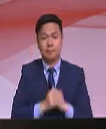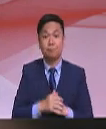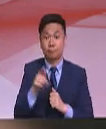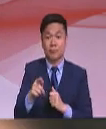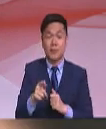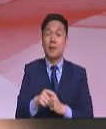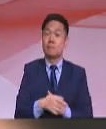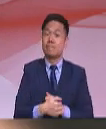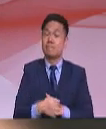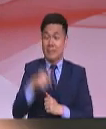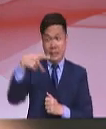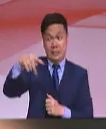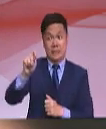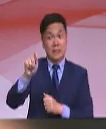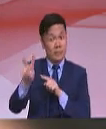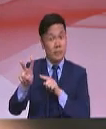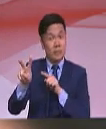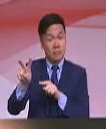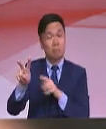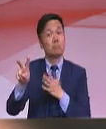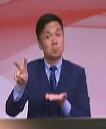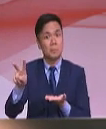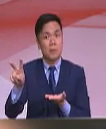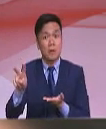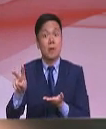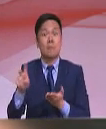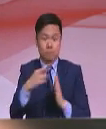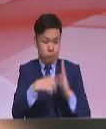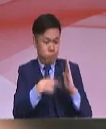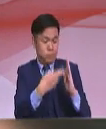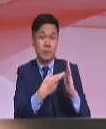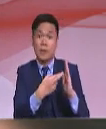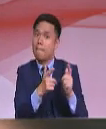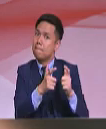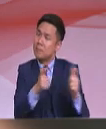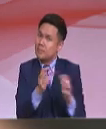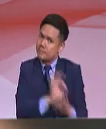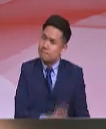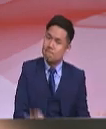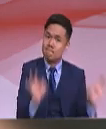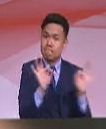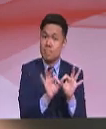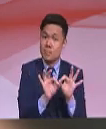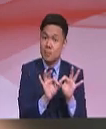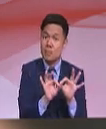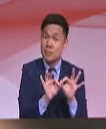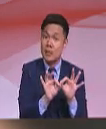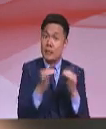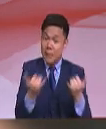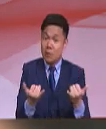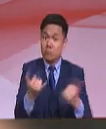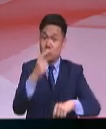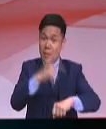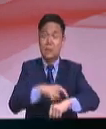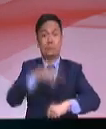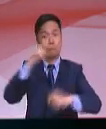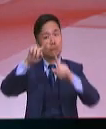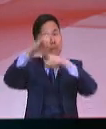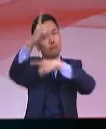massa khususnya televisyen mempunyai peranan yang amat penting dalam era globalisasi